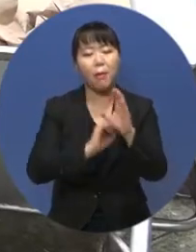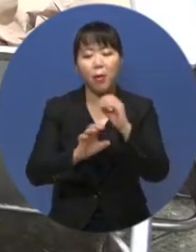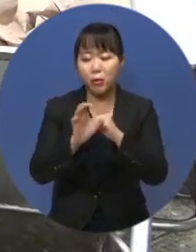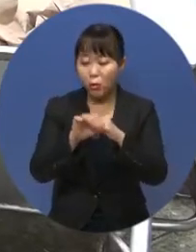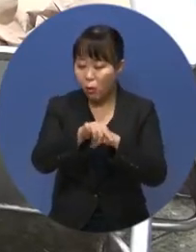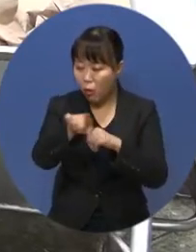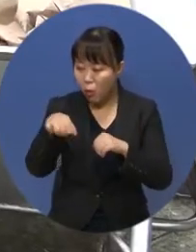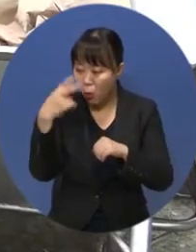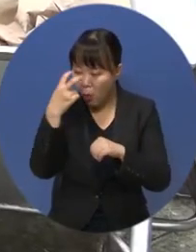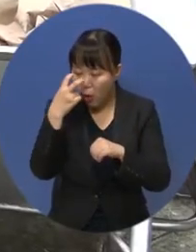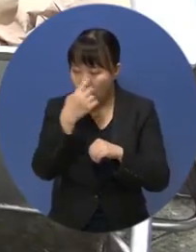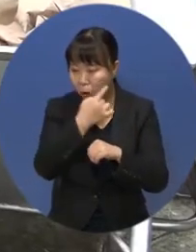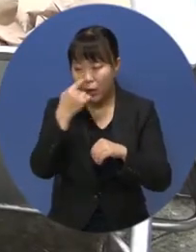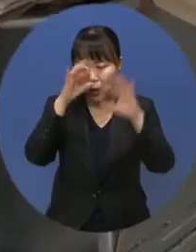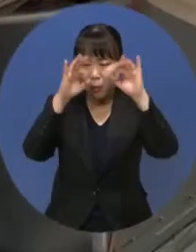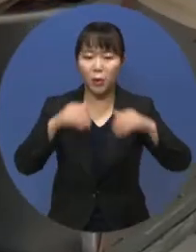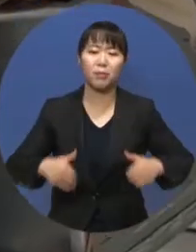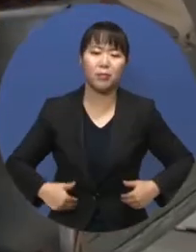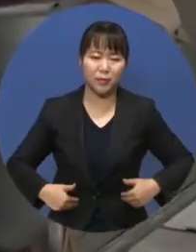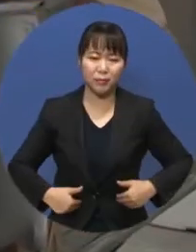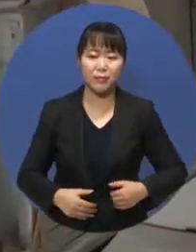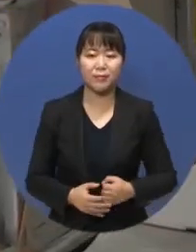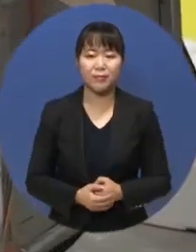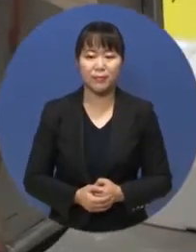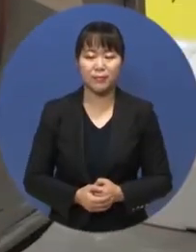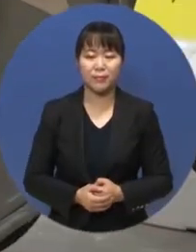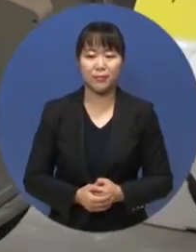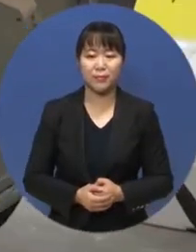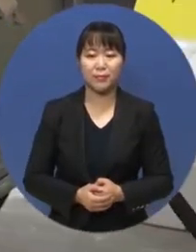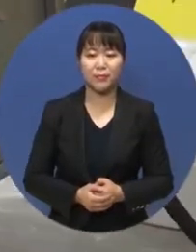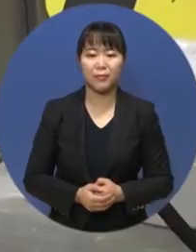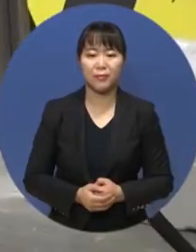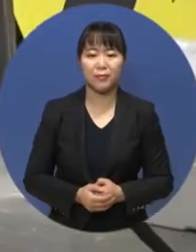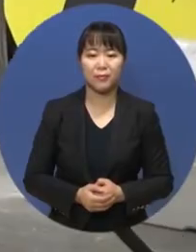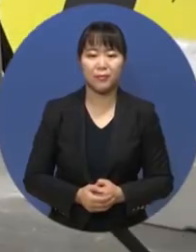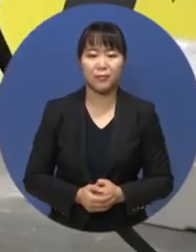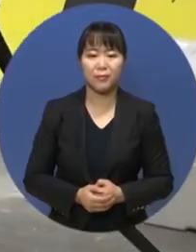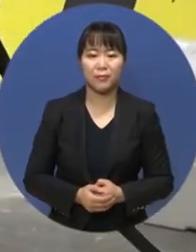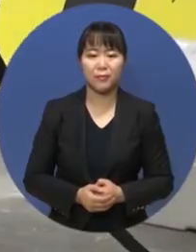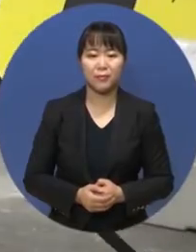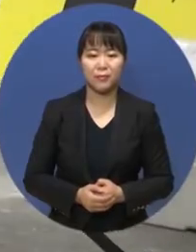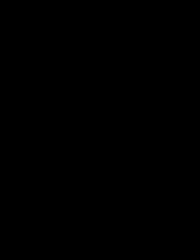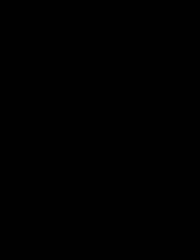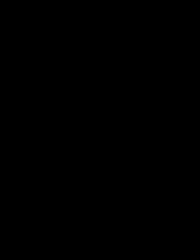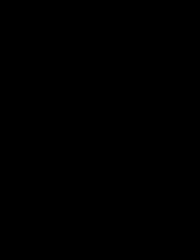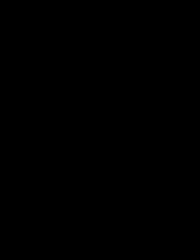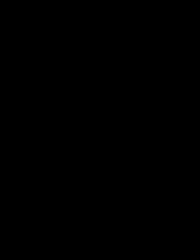살펴보는 관심이 필요해 보입니다. 복지TV 뉴스 김민재입니다.